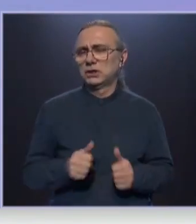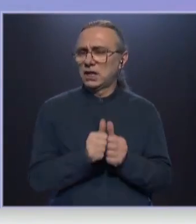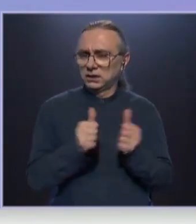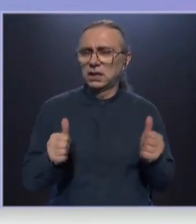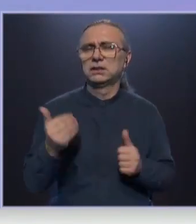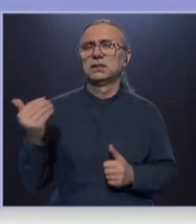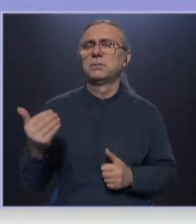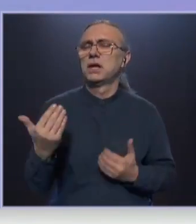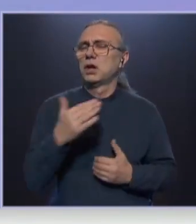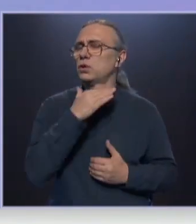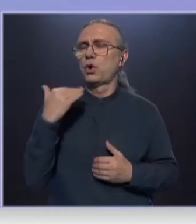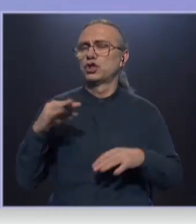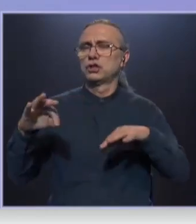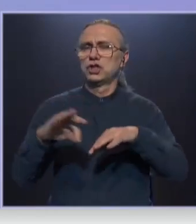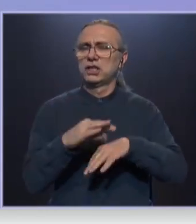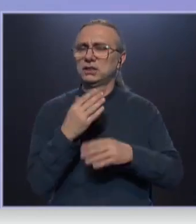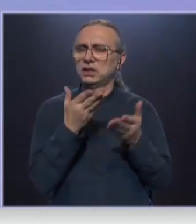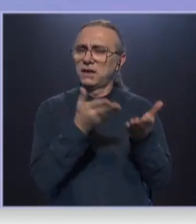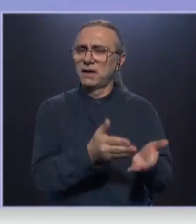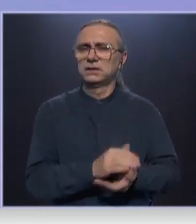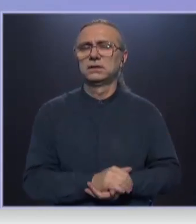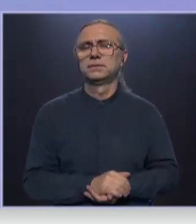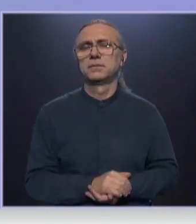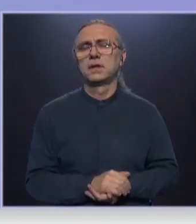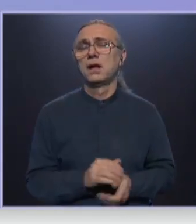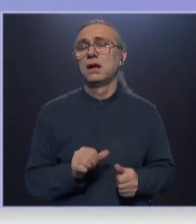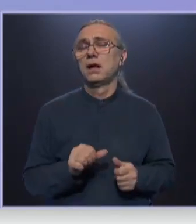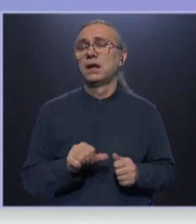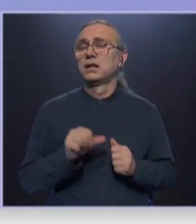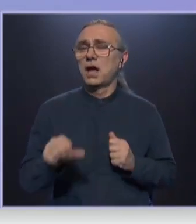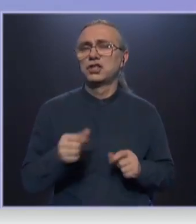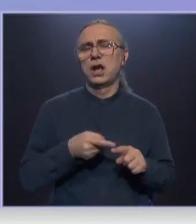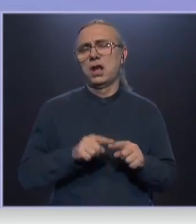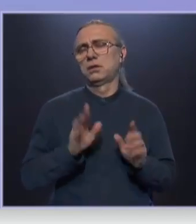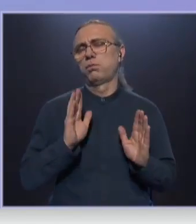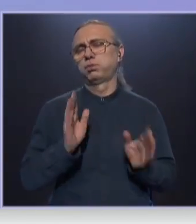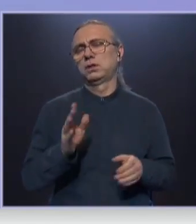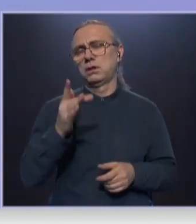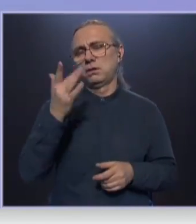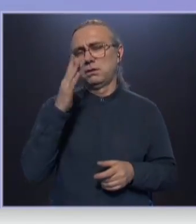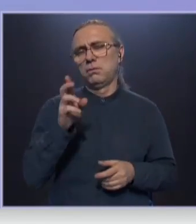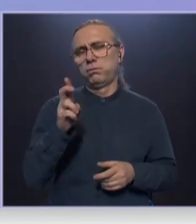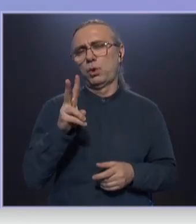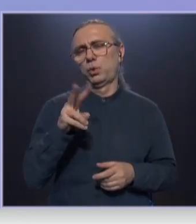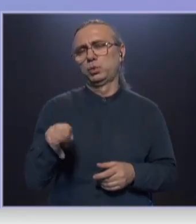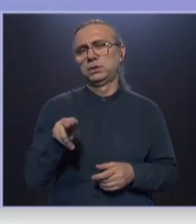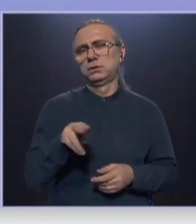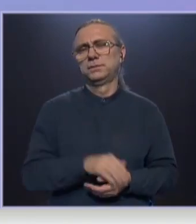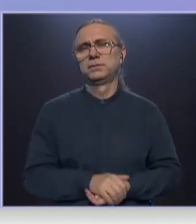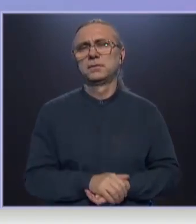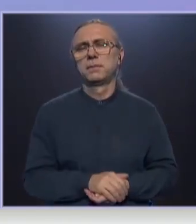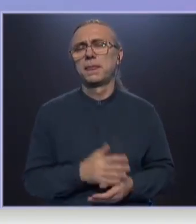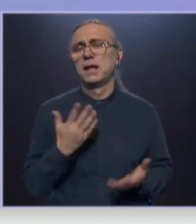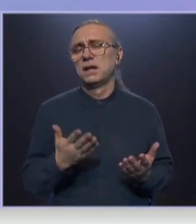с вами жениться. Иначе это, в общем-то, будет такой блуд. Вы сами понимаете, что вы сами